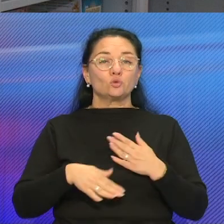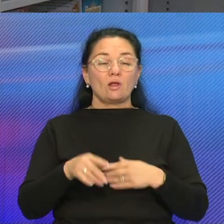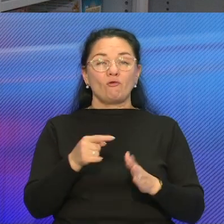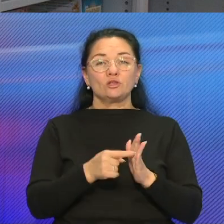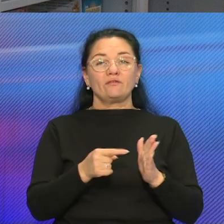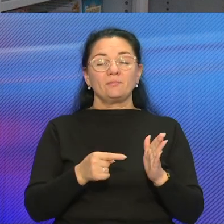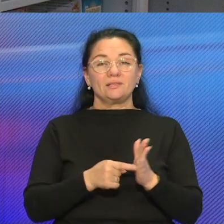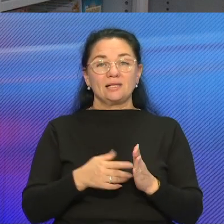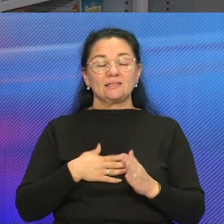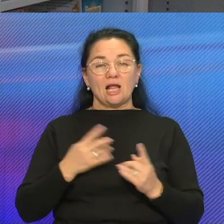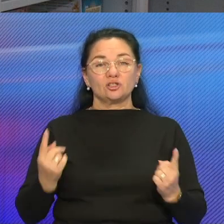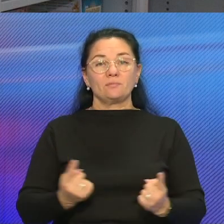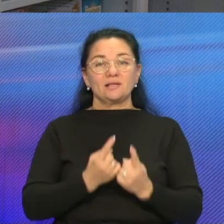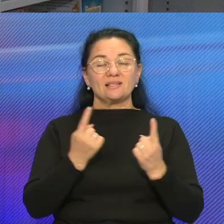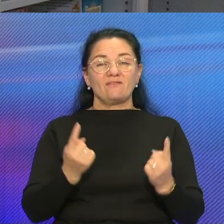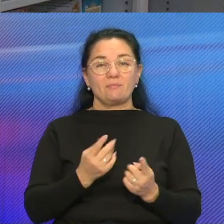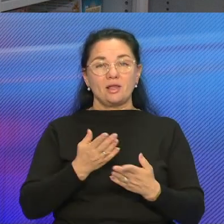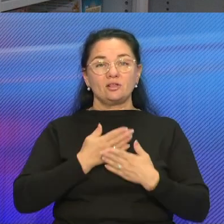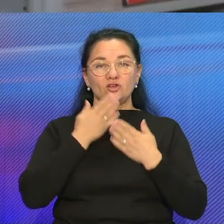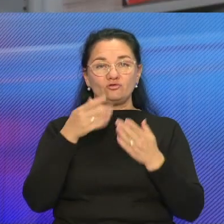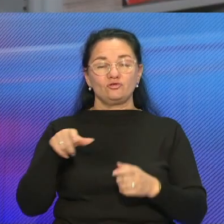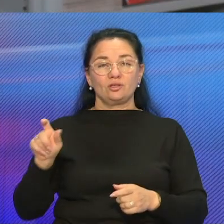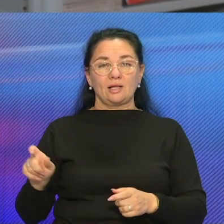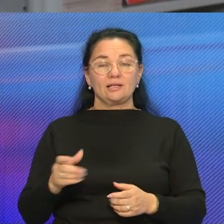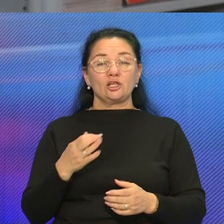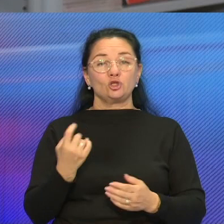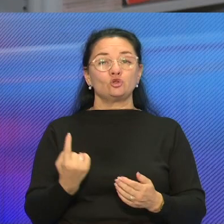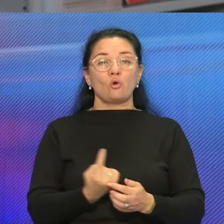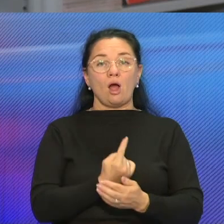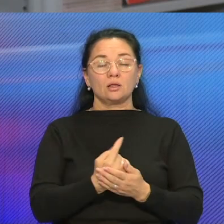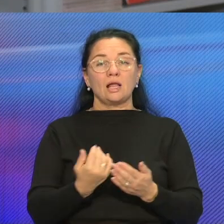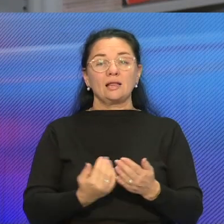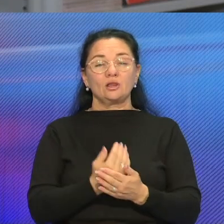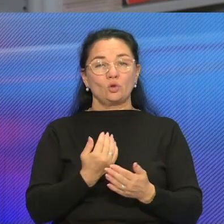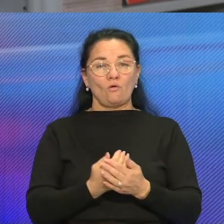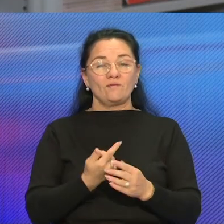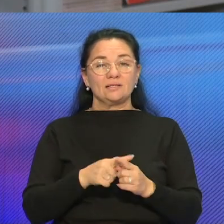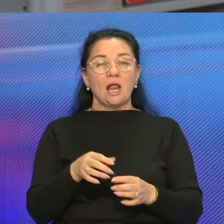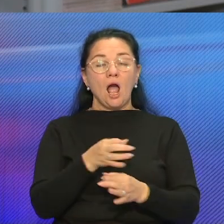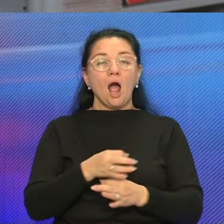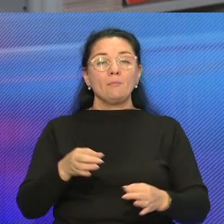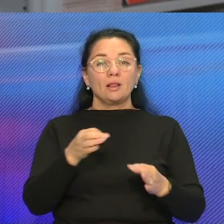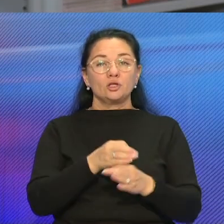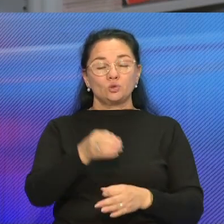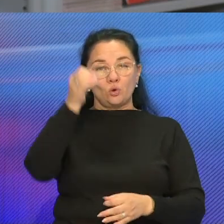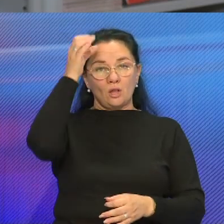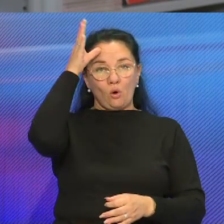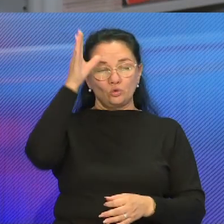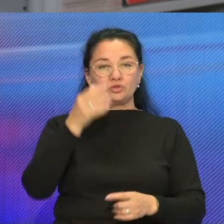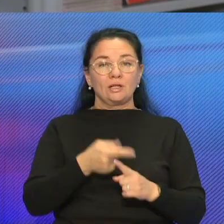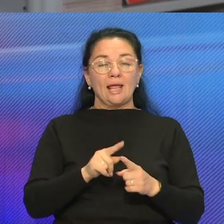сучасными чытачамі і наведвальніками. Яще адной навінкай для абласной навыковаў установы стала